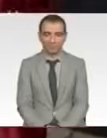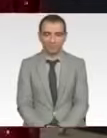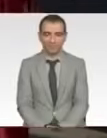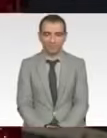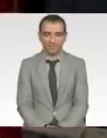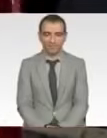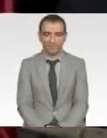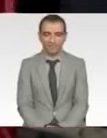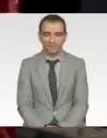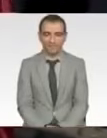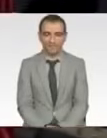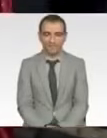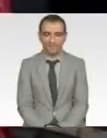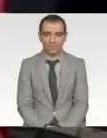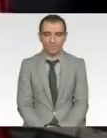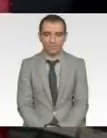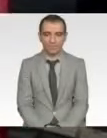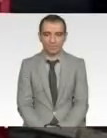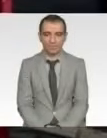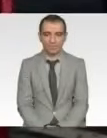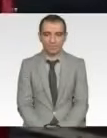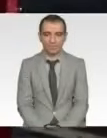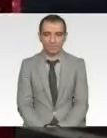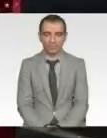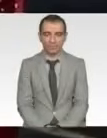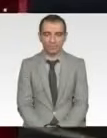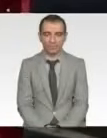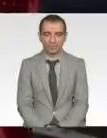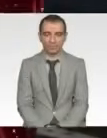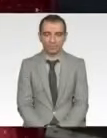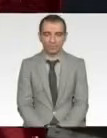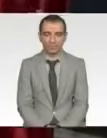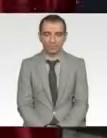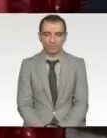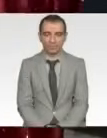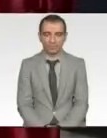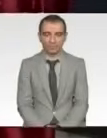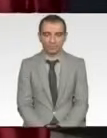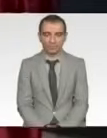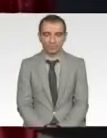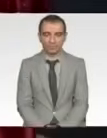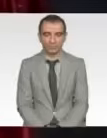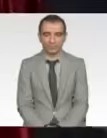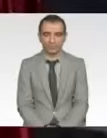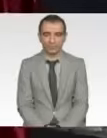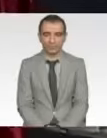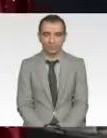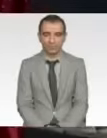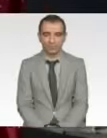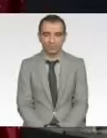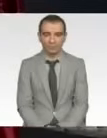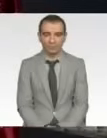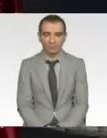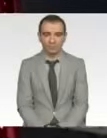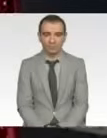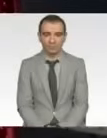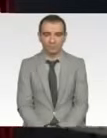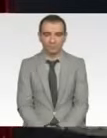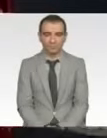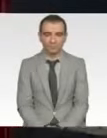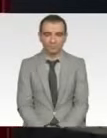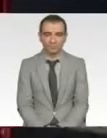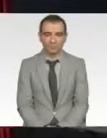Asmacık'ta buluşalım. Gel dağları aşalım,